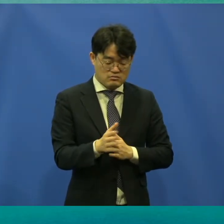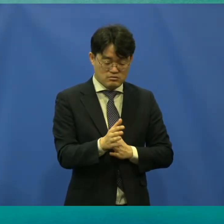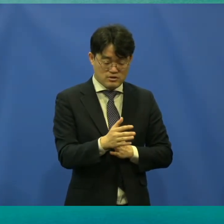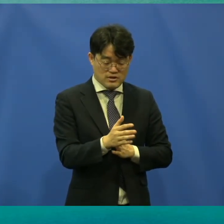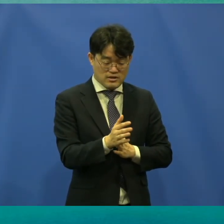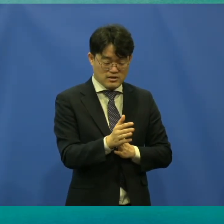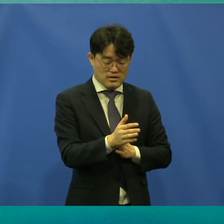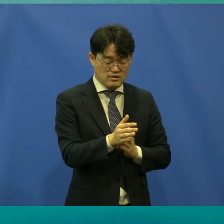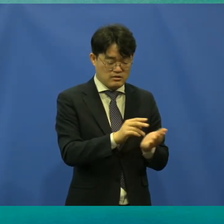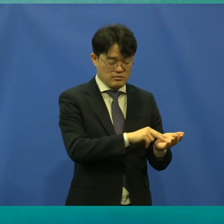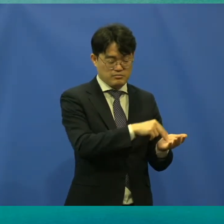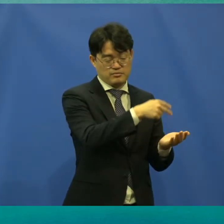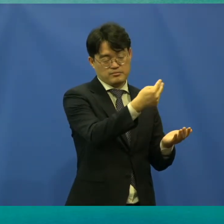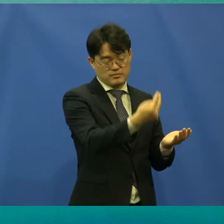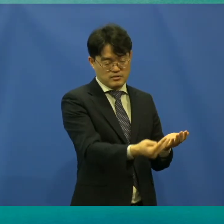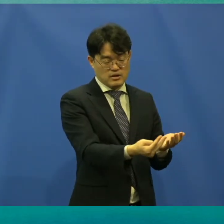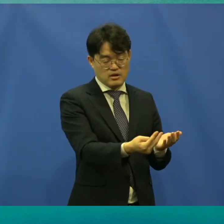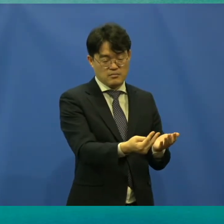방이면 끝납니다.